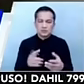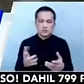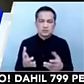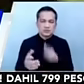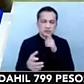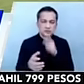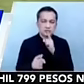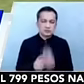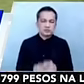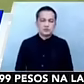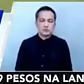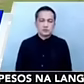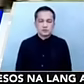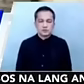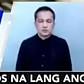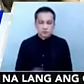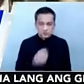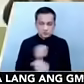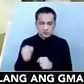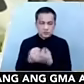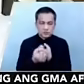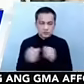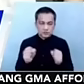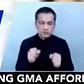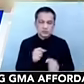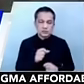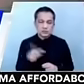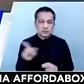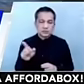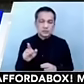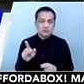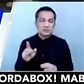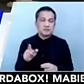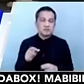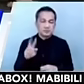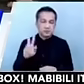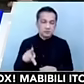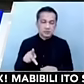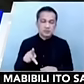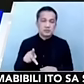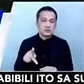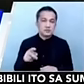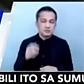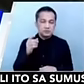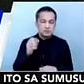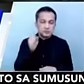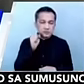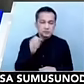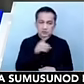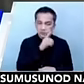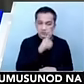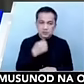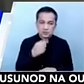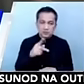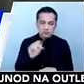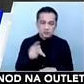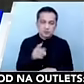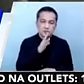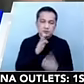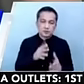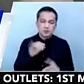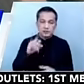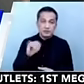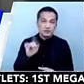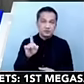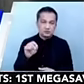Tungkol naman sa pagbawi sa security detail ni Vice President Duterte, muling iginiit ni PNP spokesperson Police Colonel Jean Fajardo na